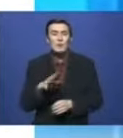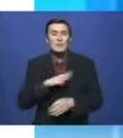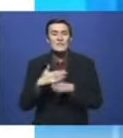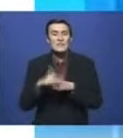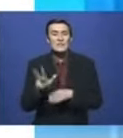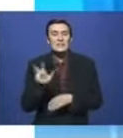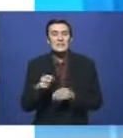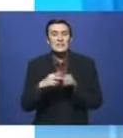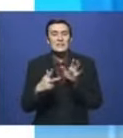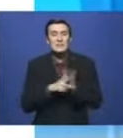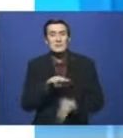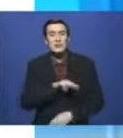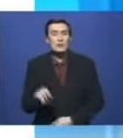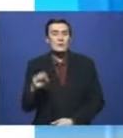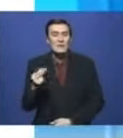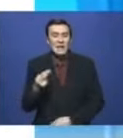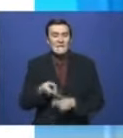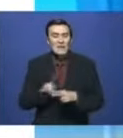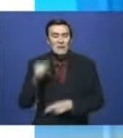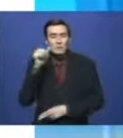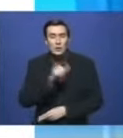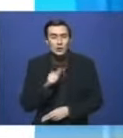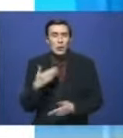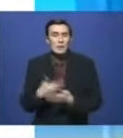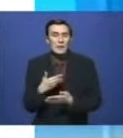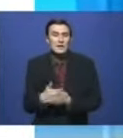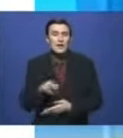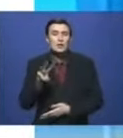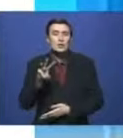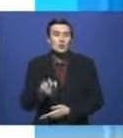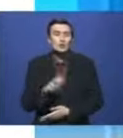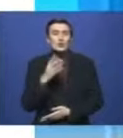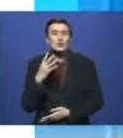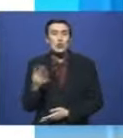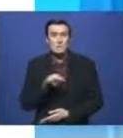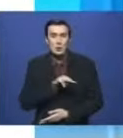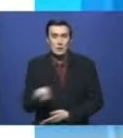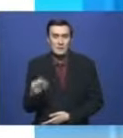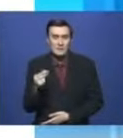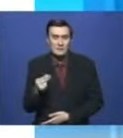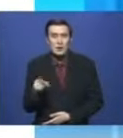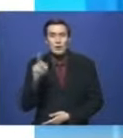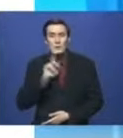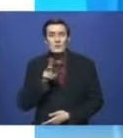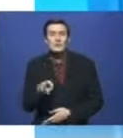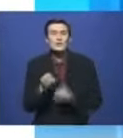выделено 318 миллионов тенге, а в этом году уже порядка 304 миллионов. Кроме того, в